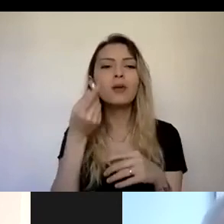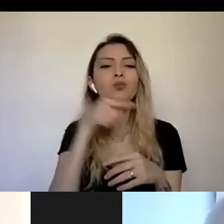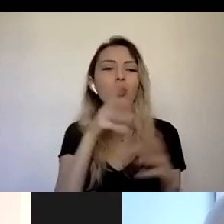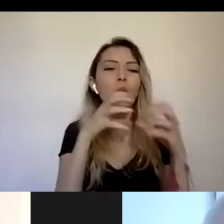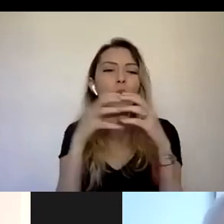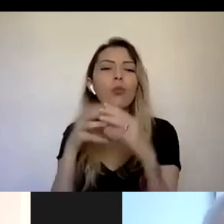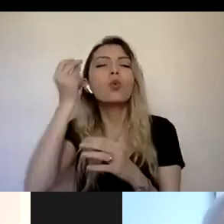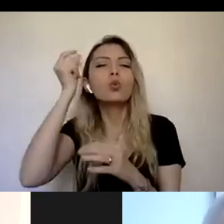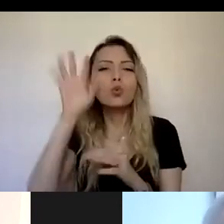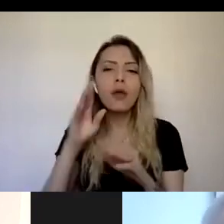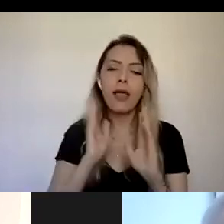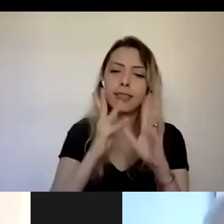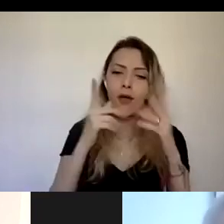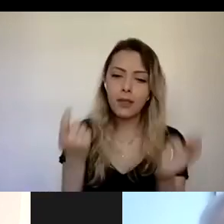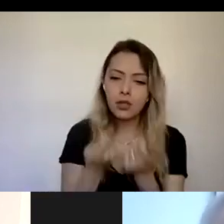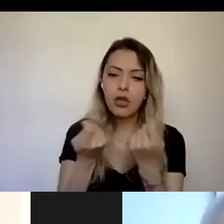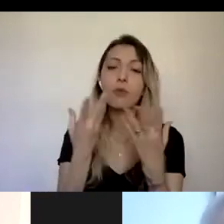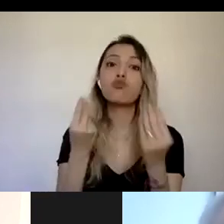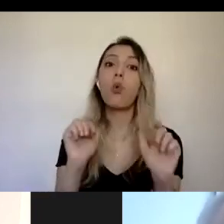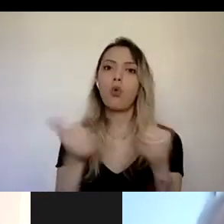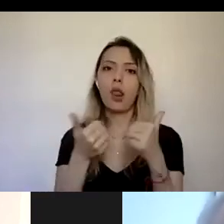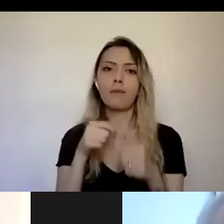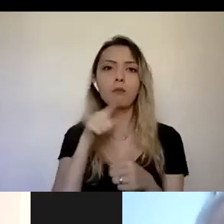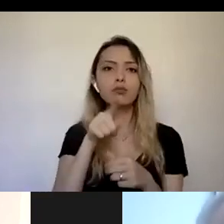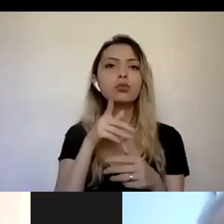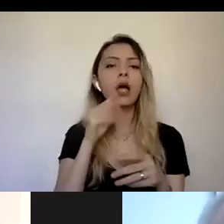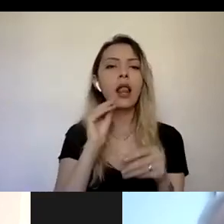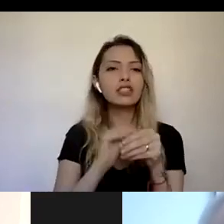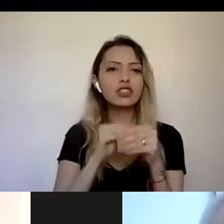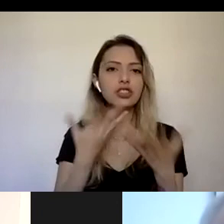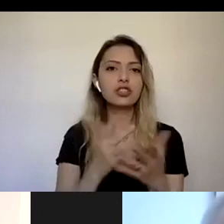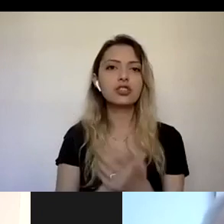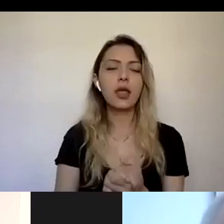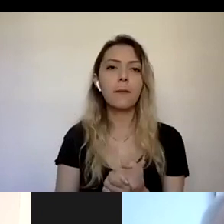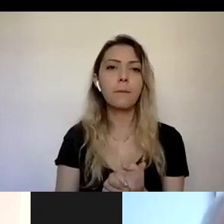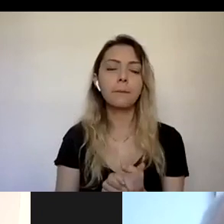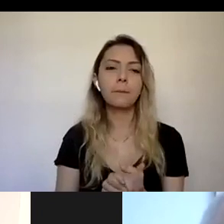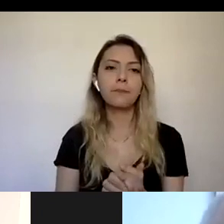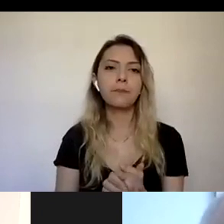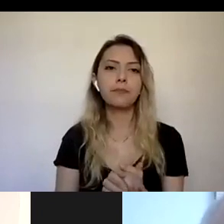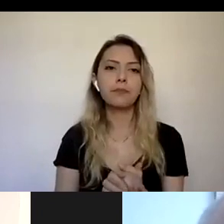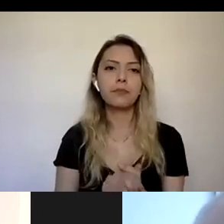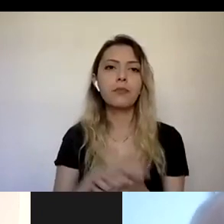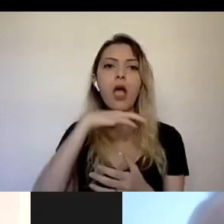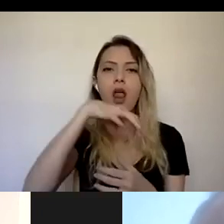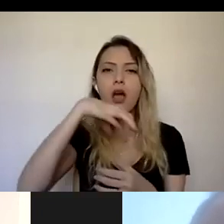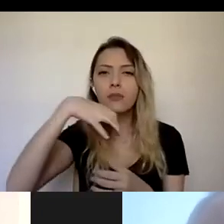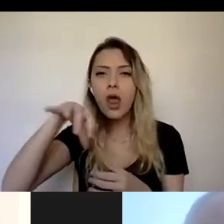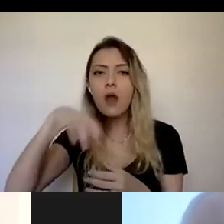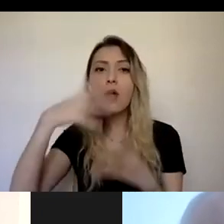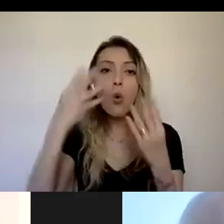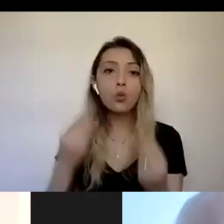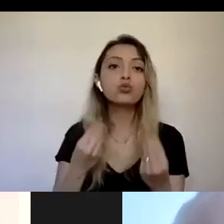çok önemli. Bunların arasında hani ayrıştırılacak olan verinin cinsiyete göre